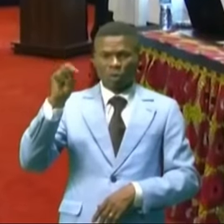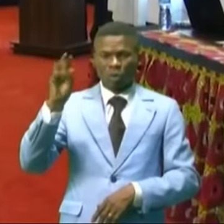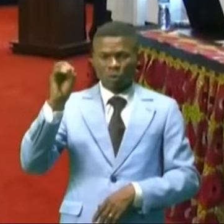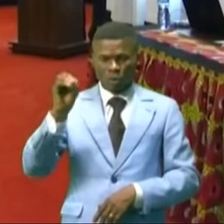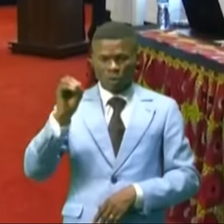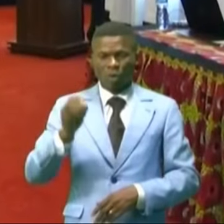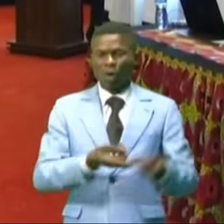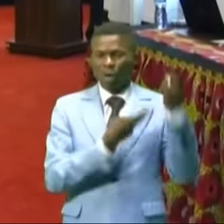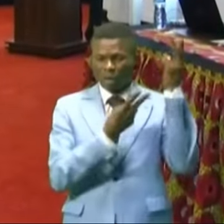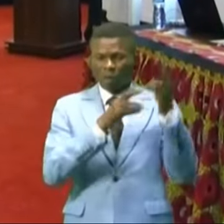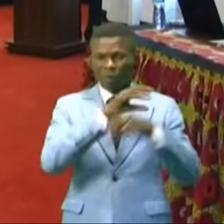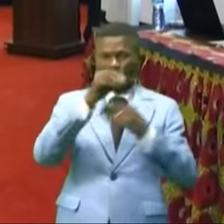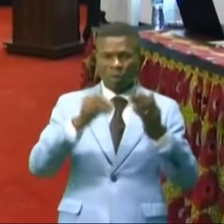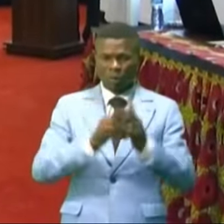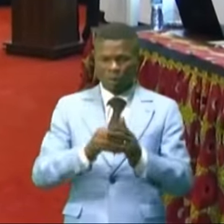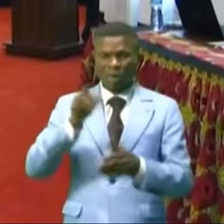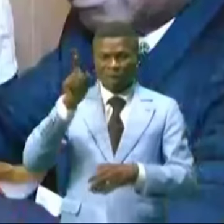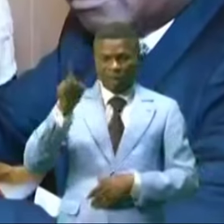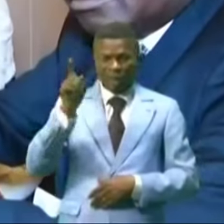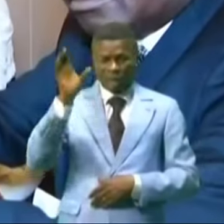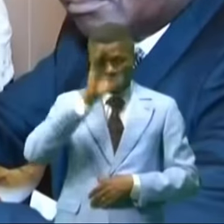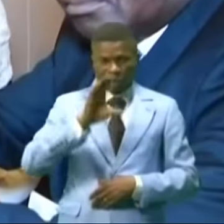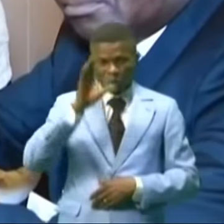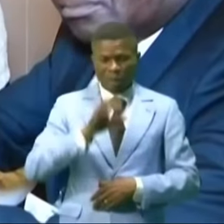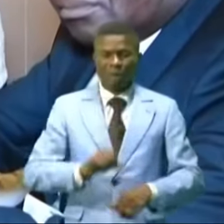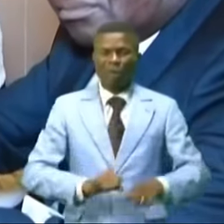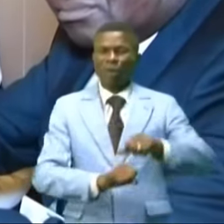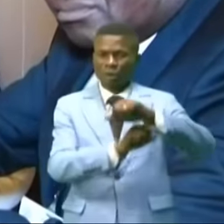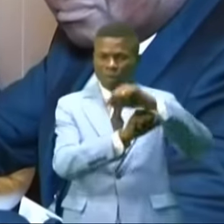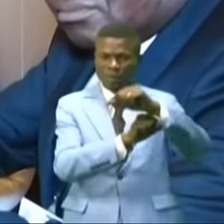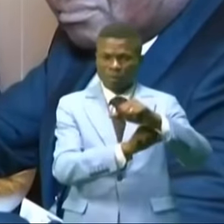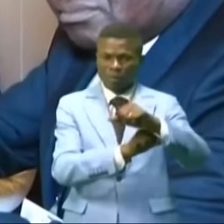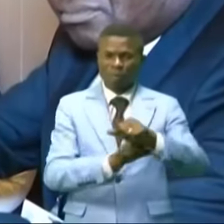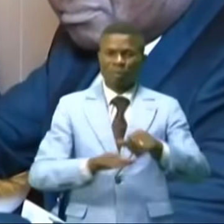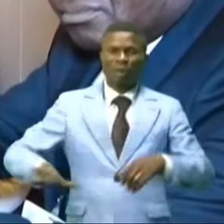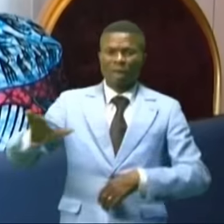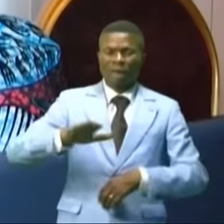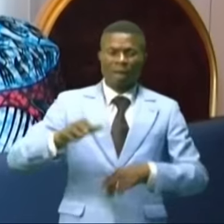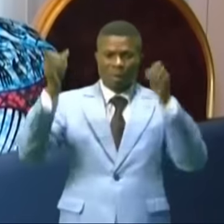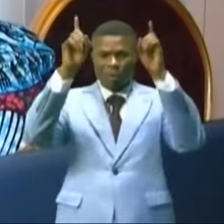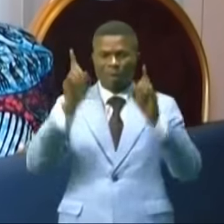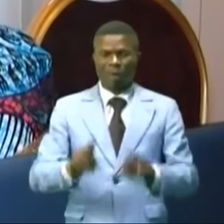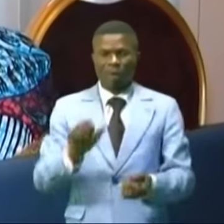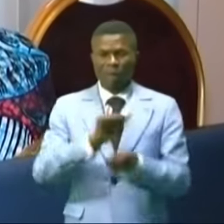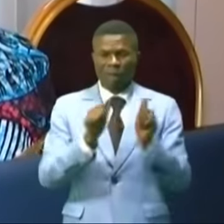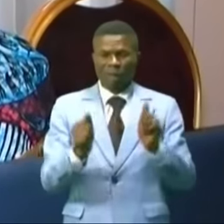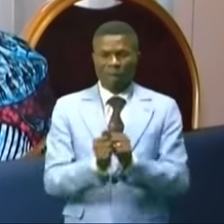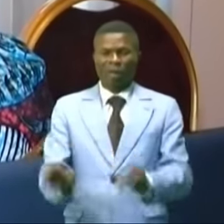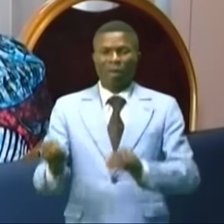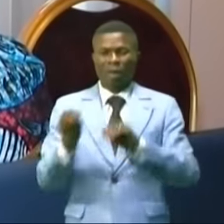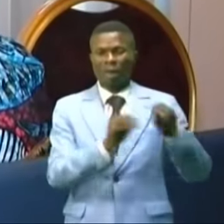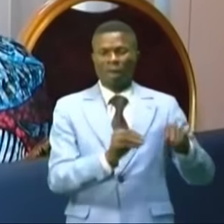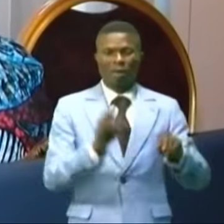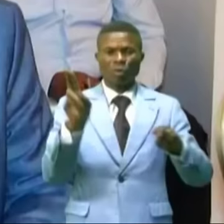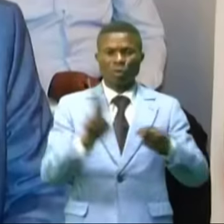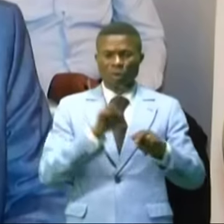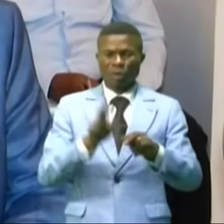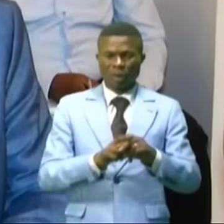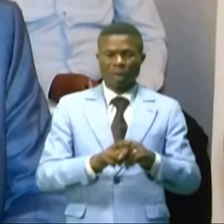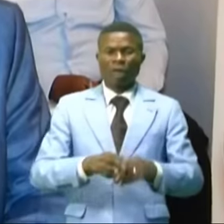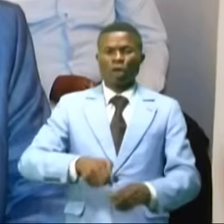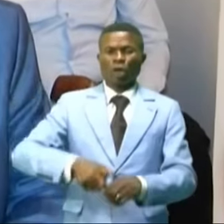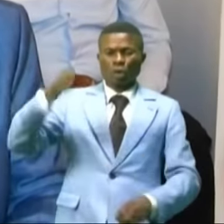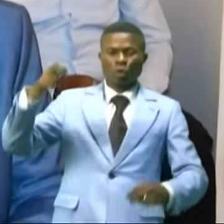par les centres du Cotonou qui cherchent à accompagner les États d'Afrique en matière de mise en œuvre de ces